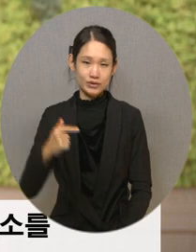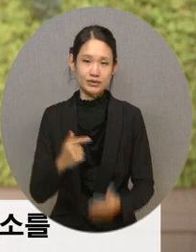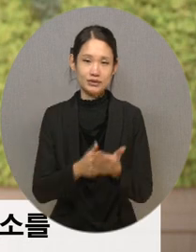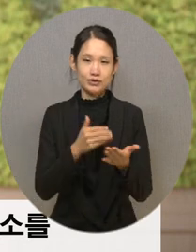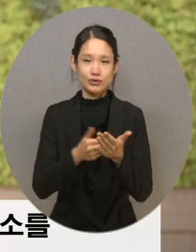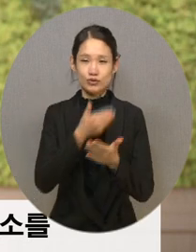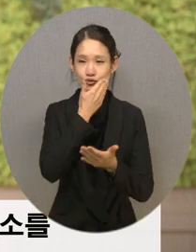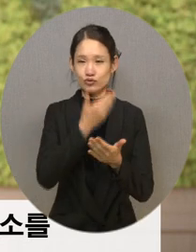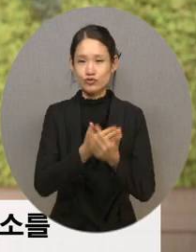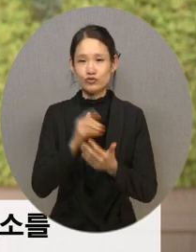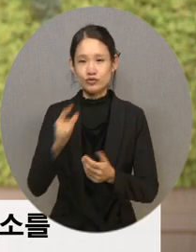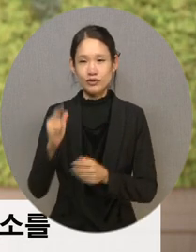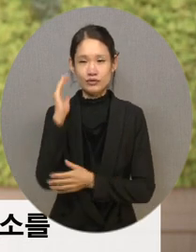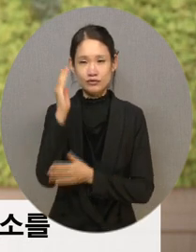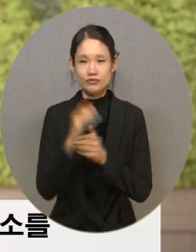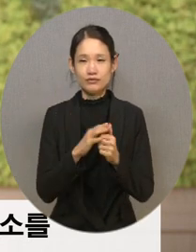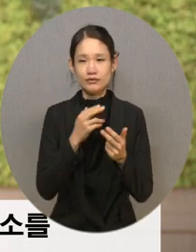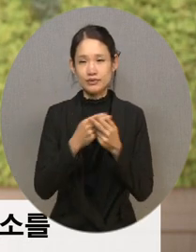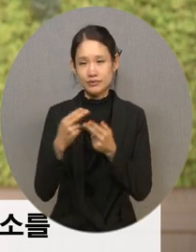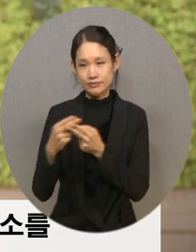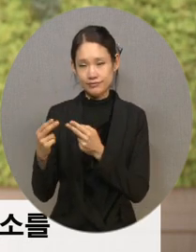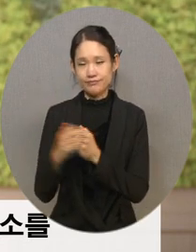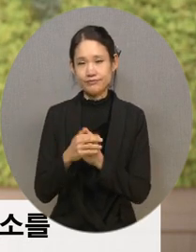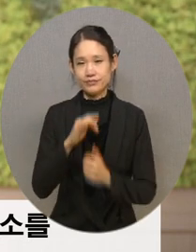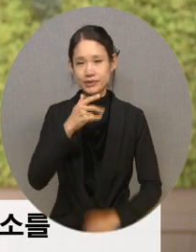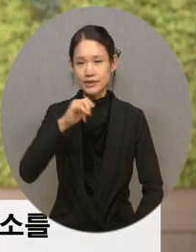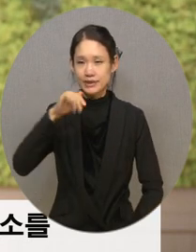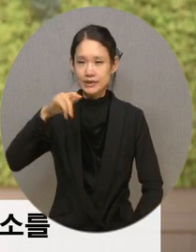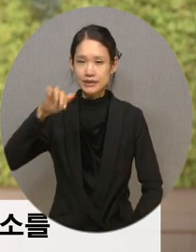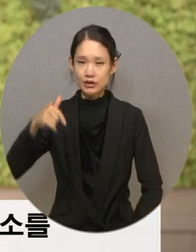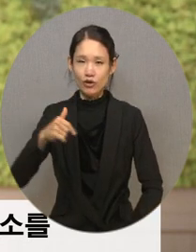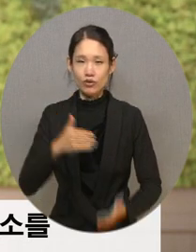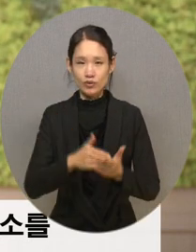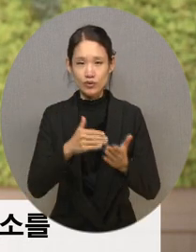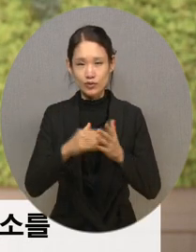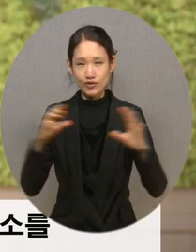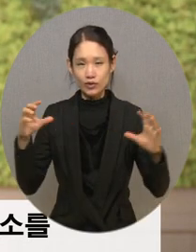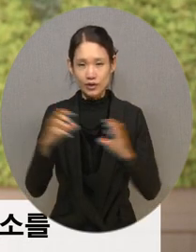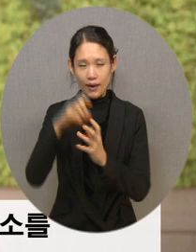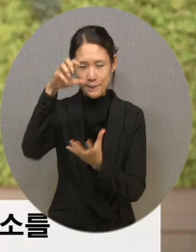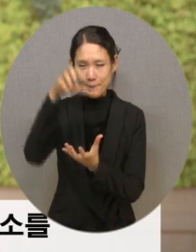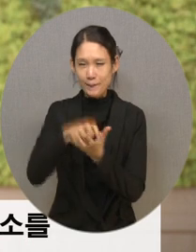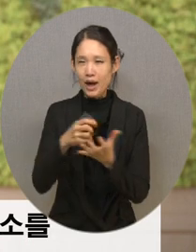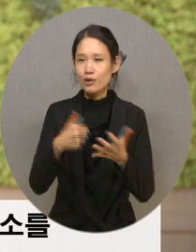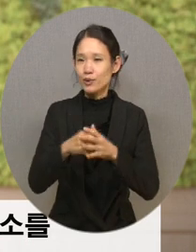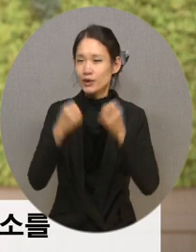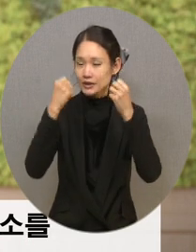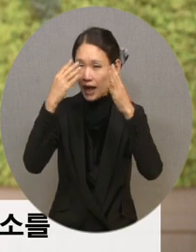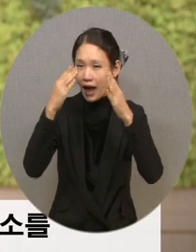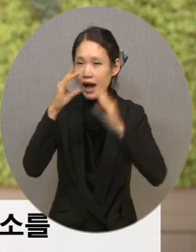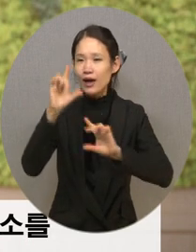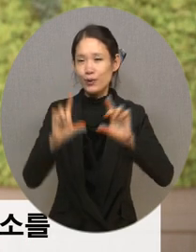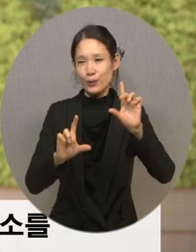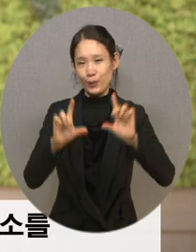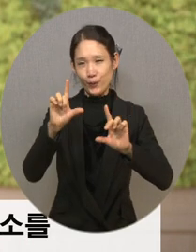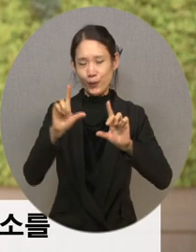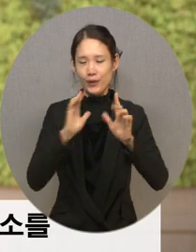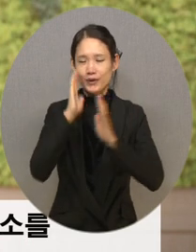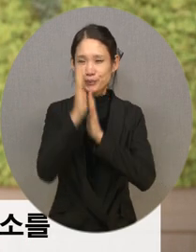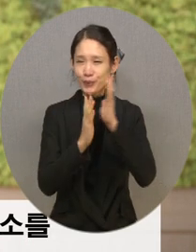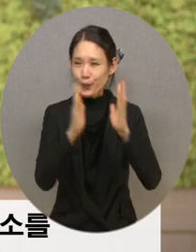정원에 애니메이션 등 디지털 요소를 결합시켜서 전혀 새로운